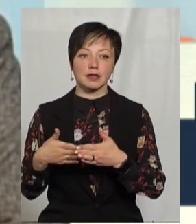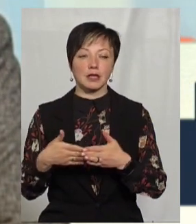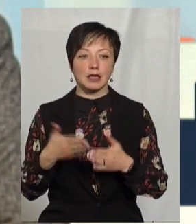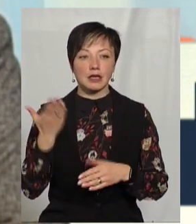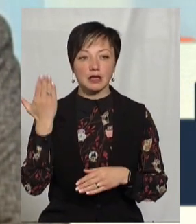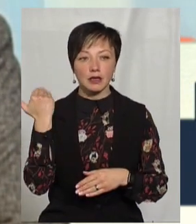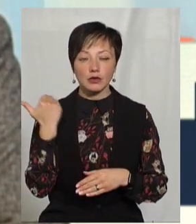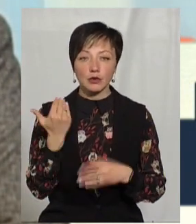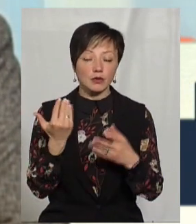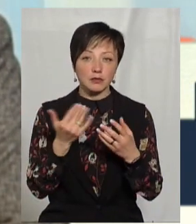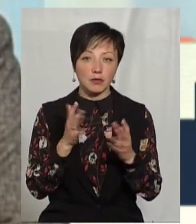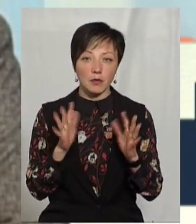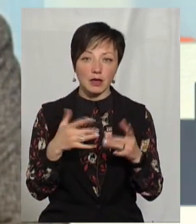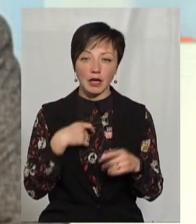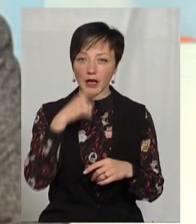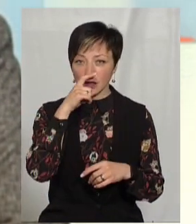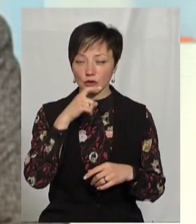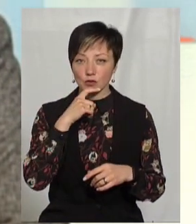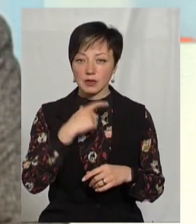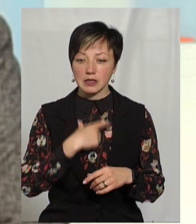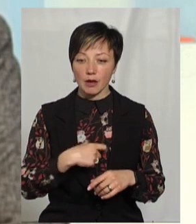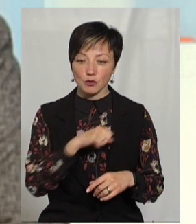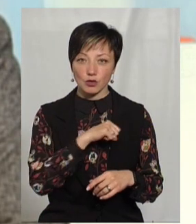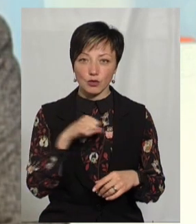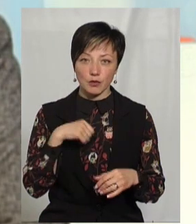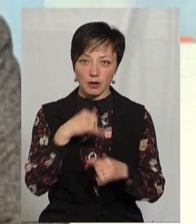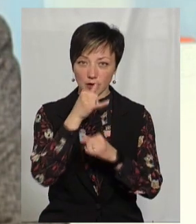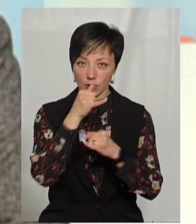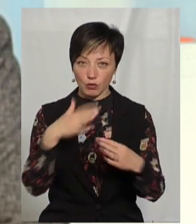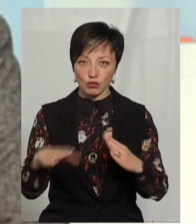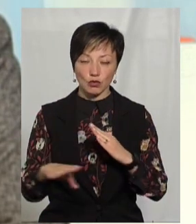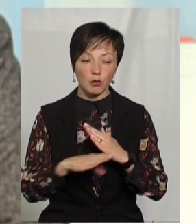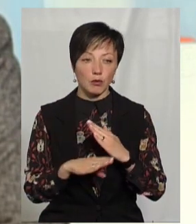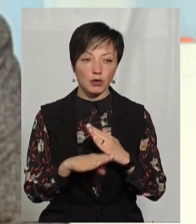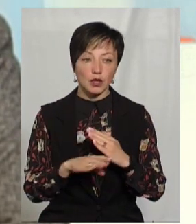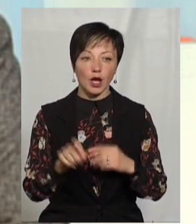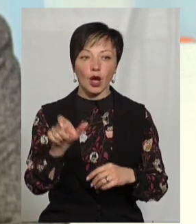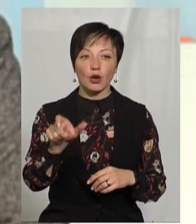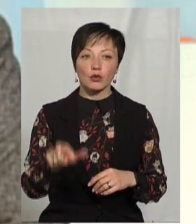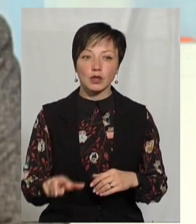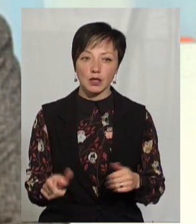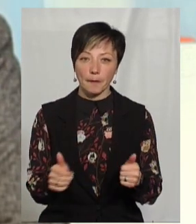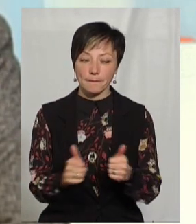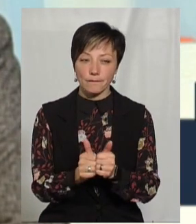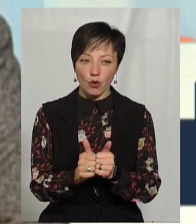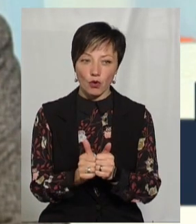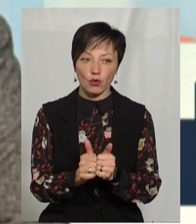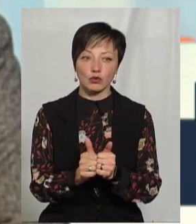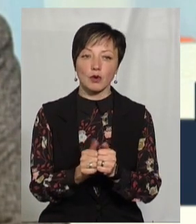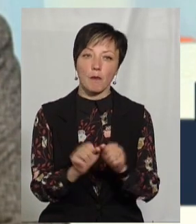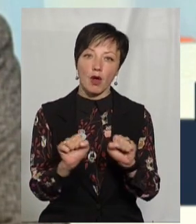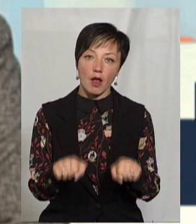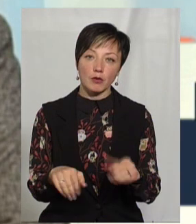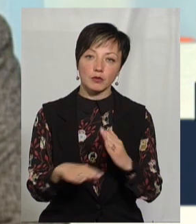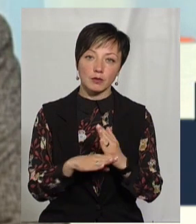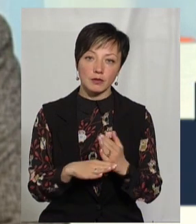той момент я не розумів, що сам собі я не годен допомогти, а людина, яка поруч, яка могла б мені